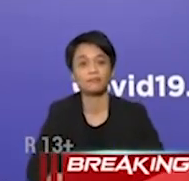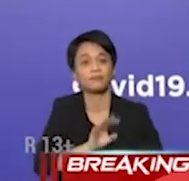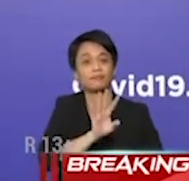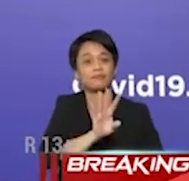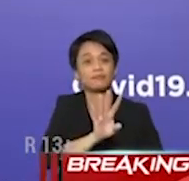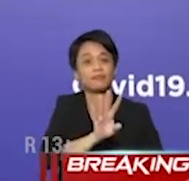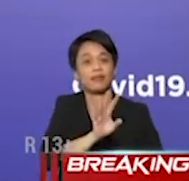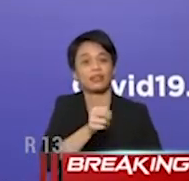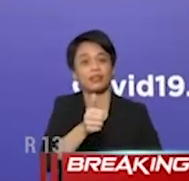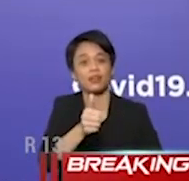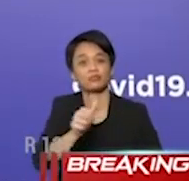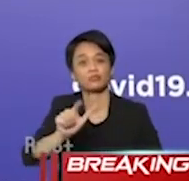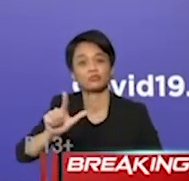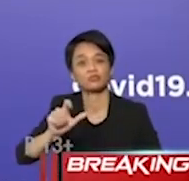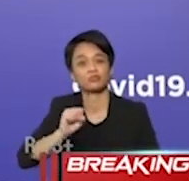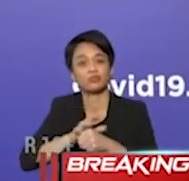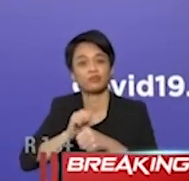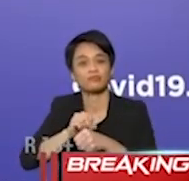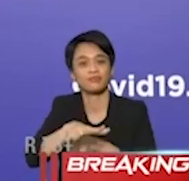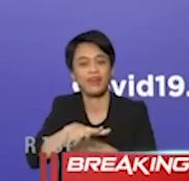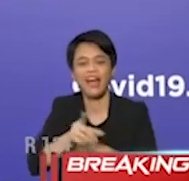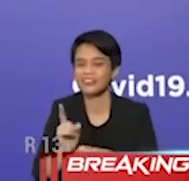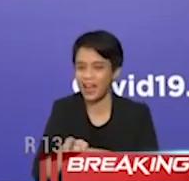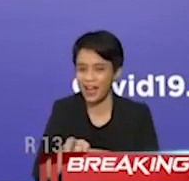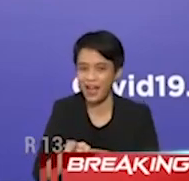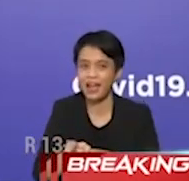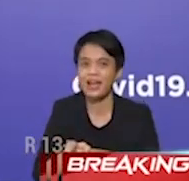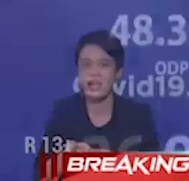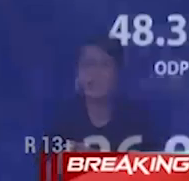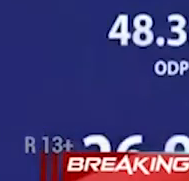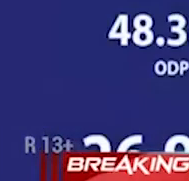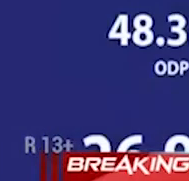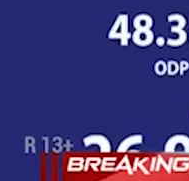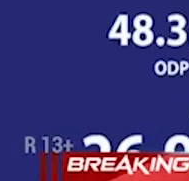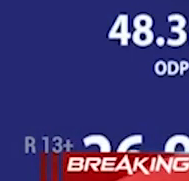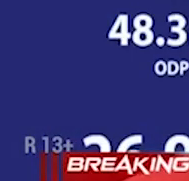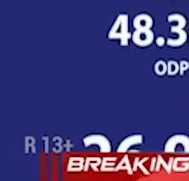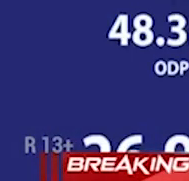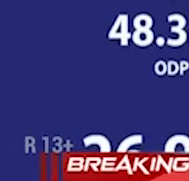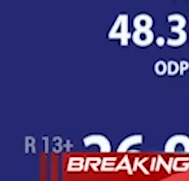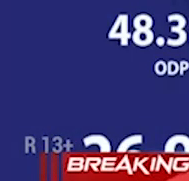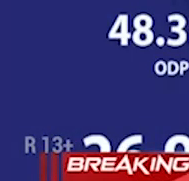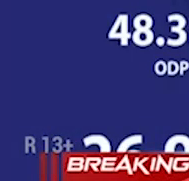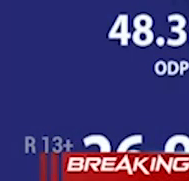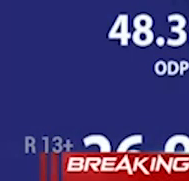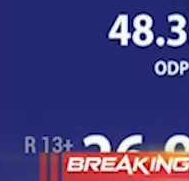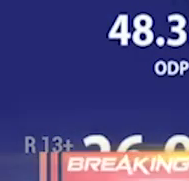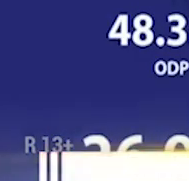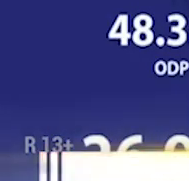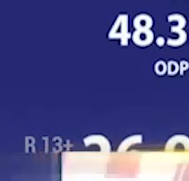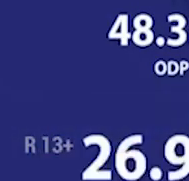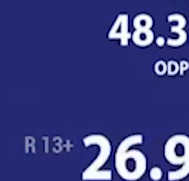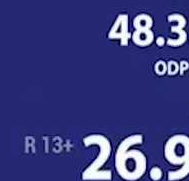467 positif profit 19 sehingga angkanya menjadi 20